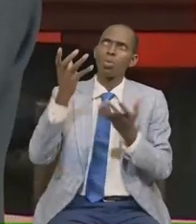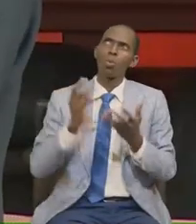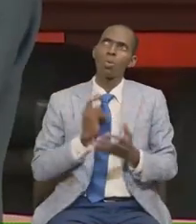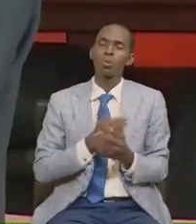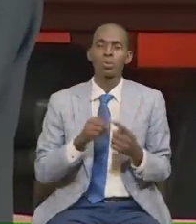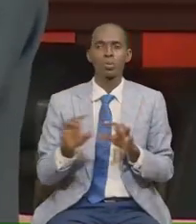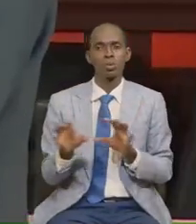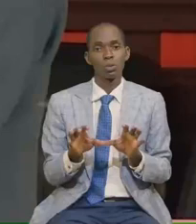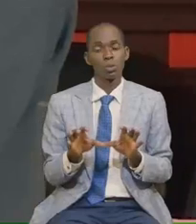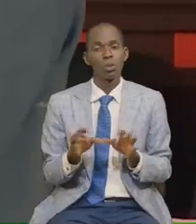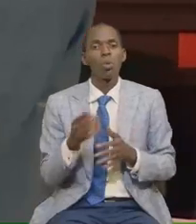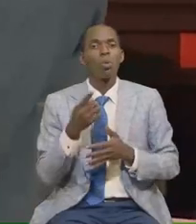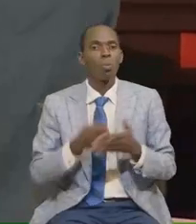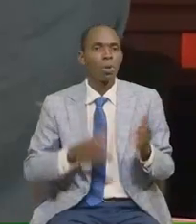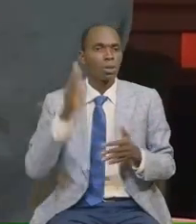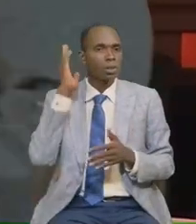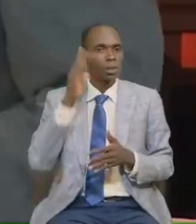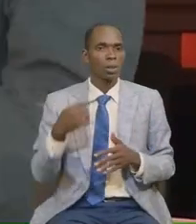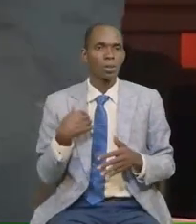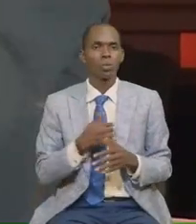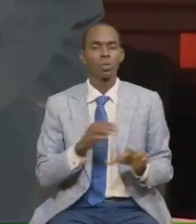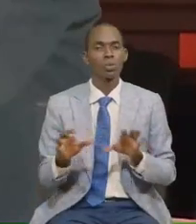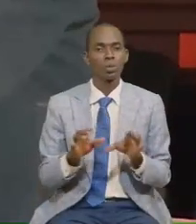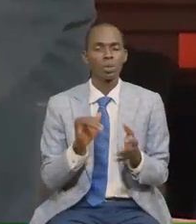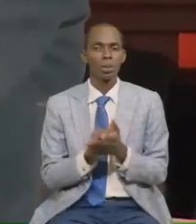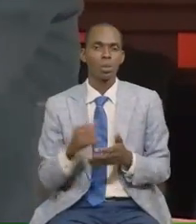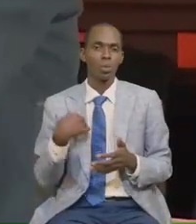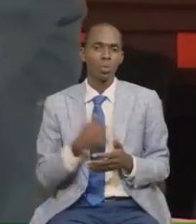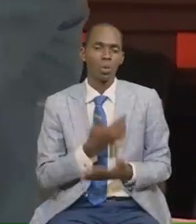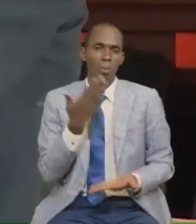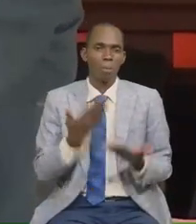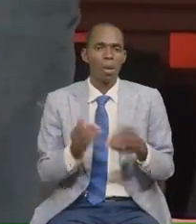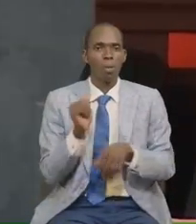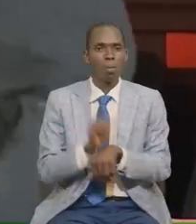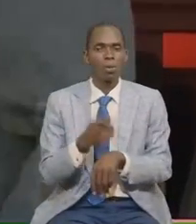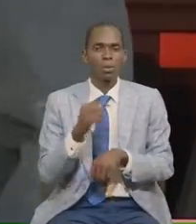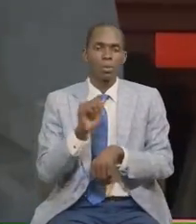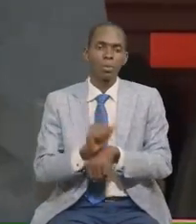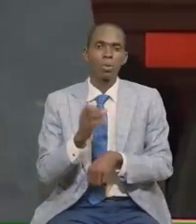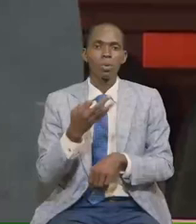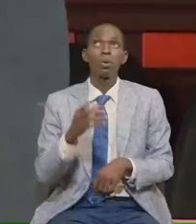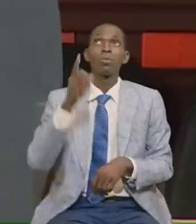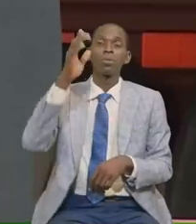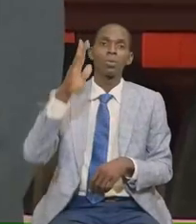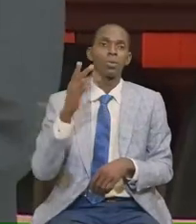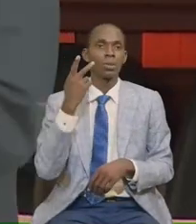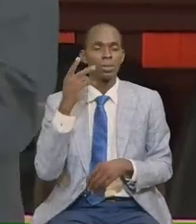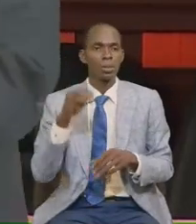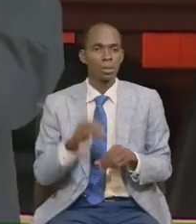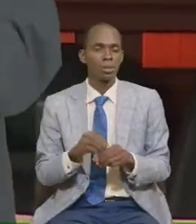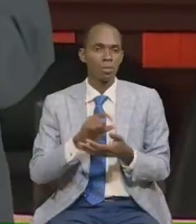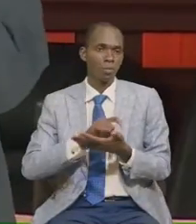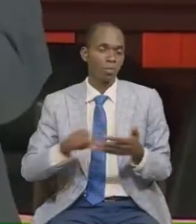Que devons-nous faire pour faire les œuvres de Dieu? Verset 29. Jésus